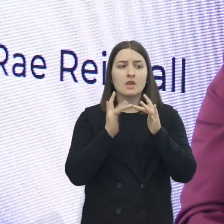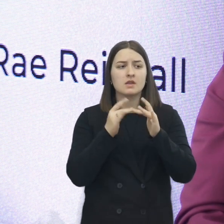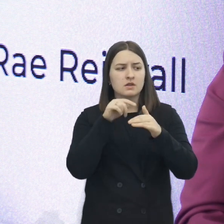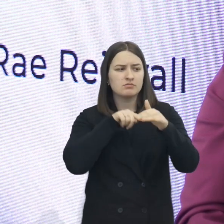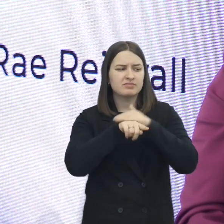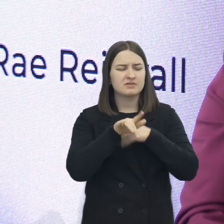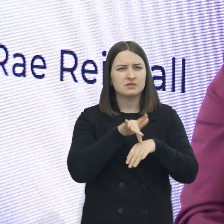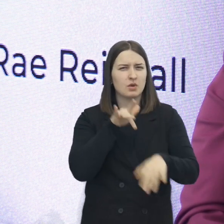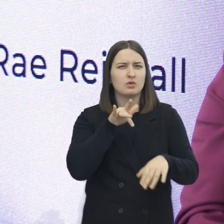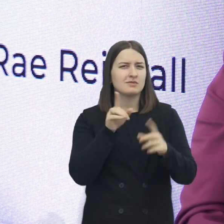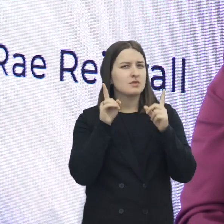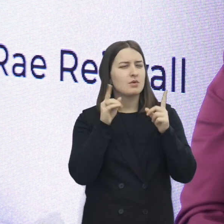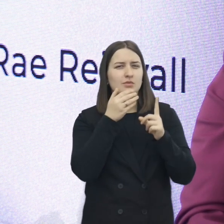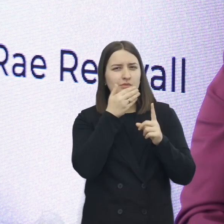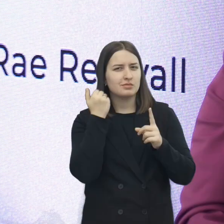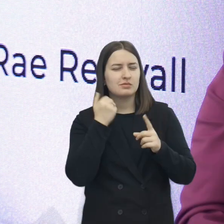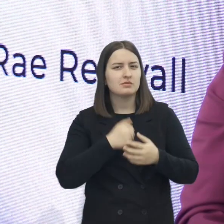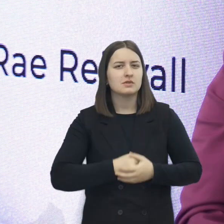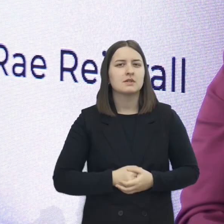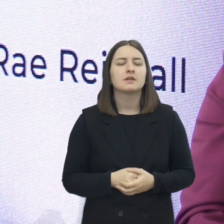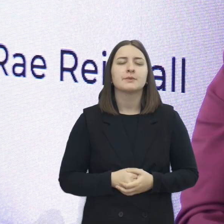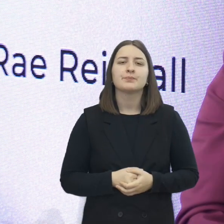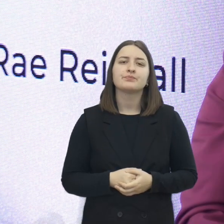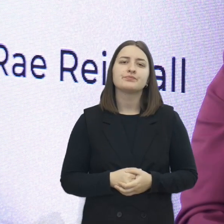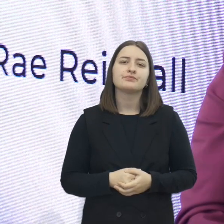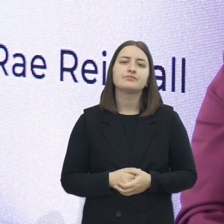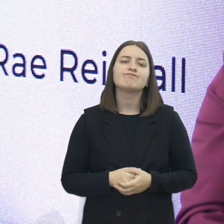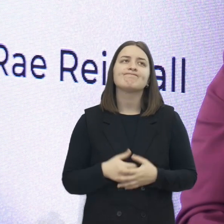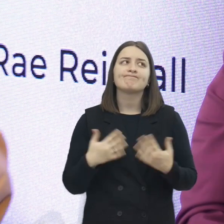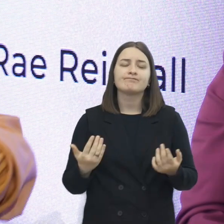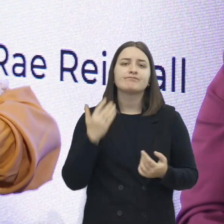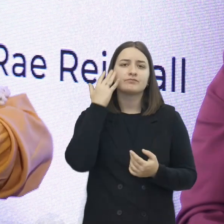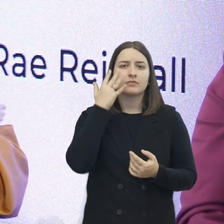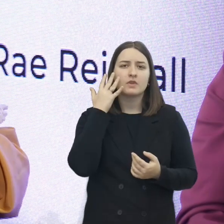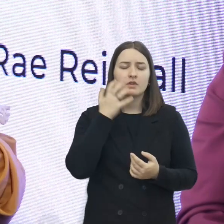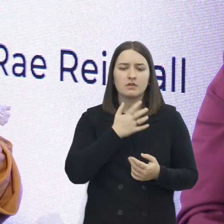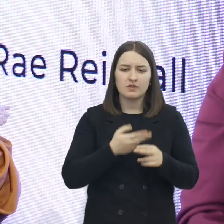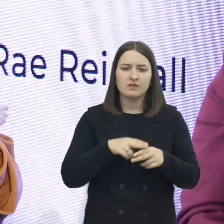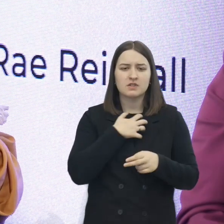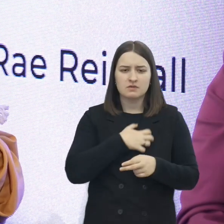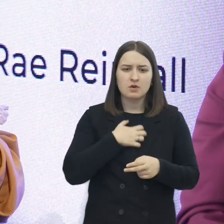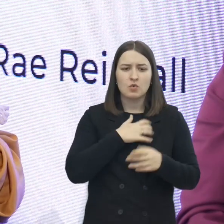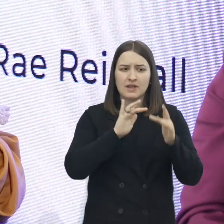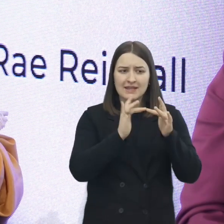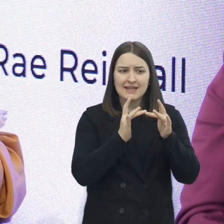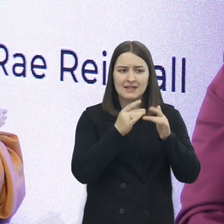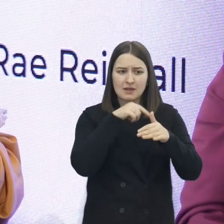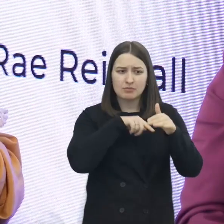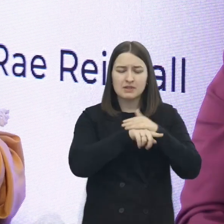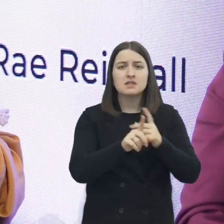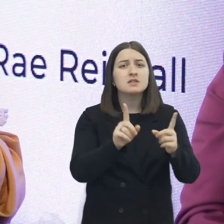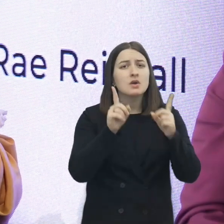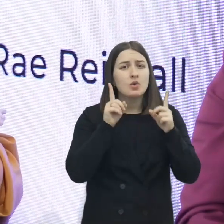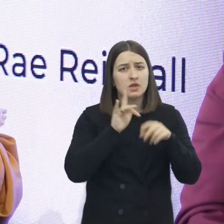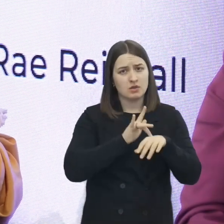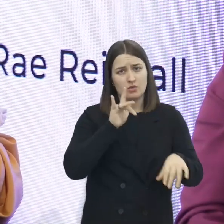jausmo nebuvimas. Manau, kad dėl to svarbu turėti irgi saugias erdves ir internete, taip pat ir trans žmonėms. Mes